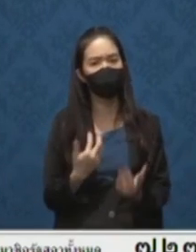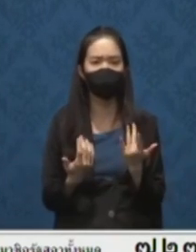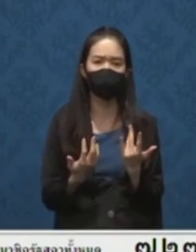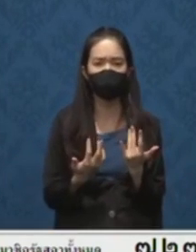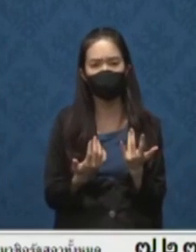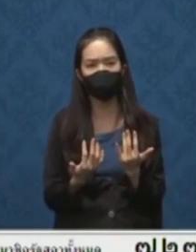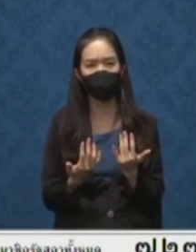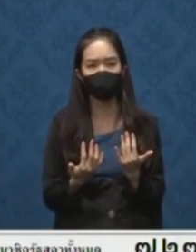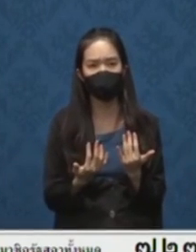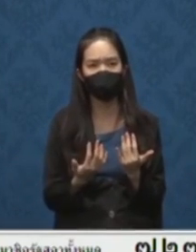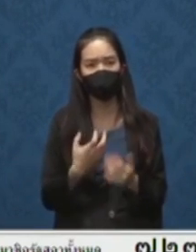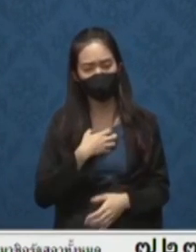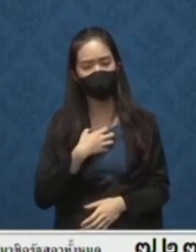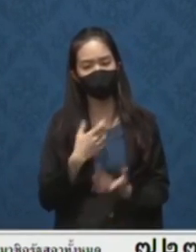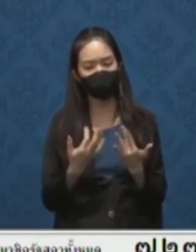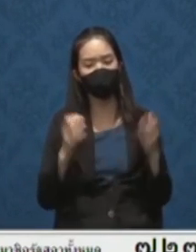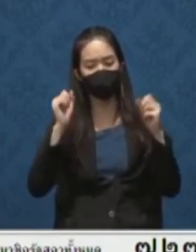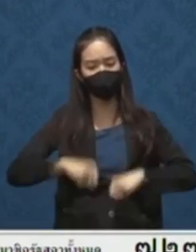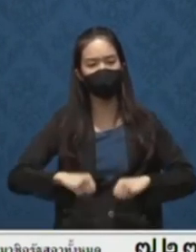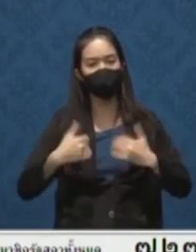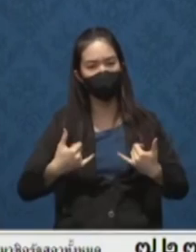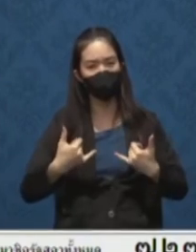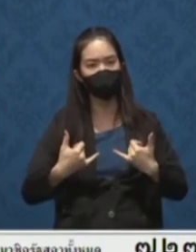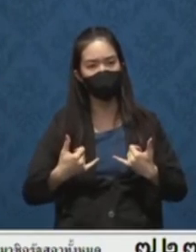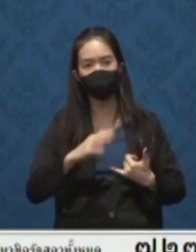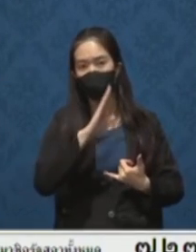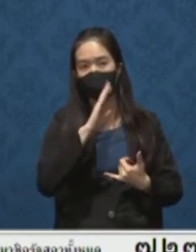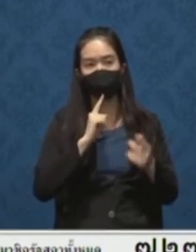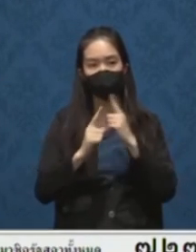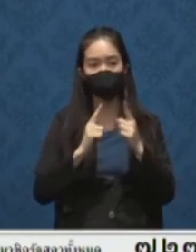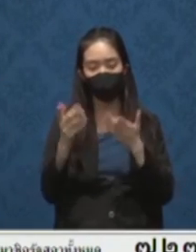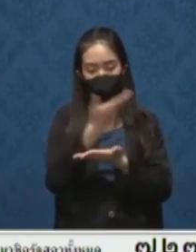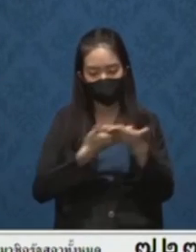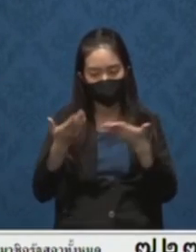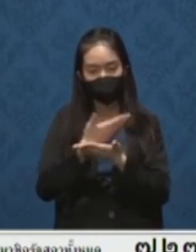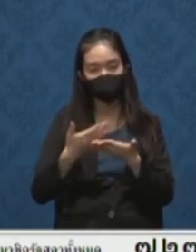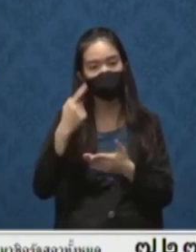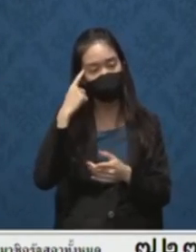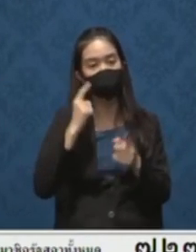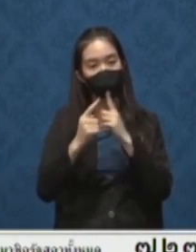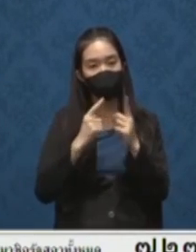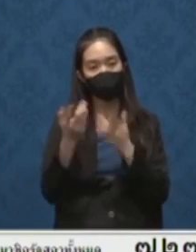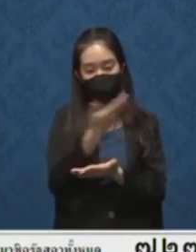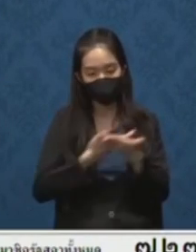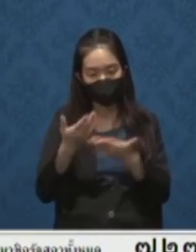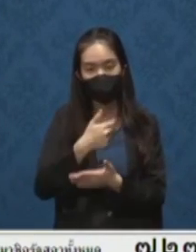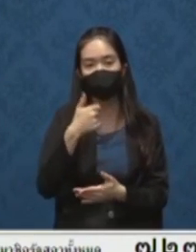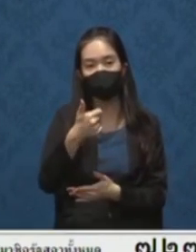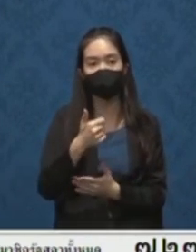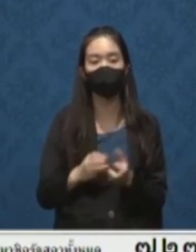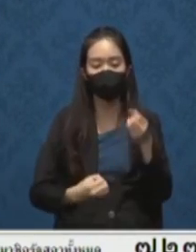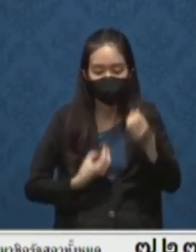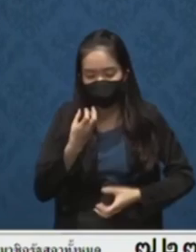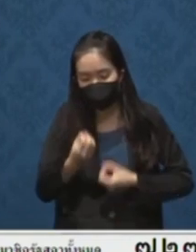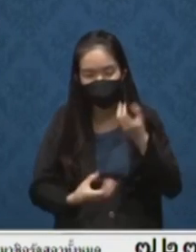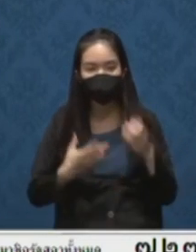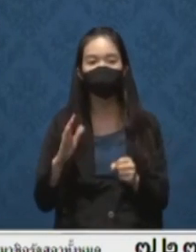าอยากจะรอฟังมัติขนหลษตรีในวันนี้ถ้ามีวารณีเข้าไปจะได้อภิปรายได้เต็ที่มากกวานี้